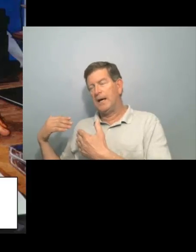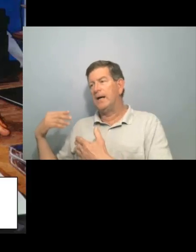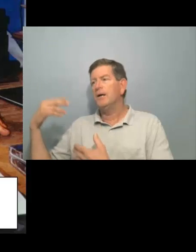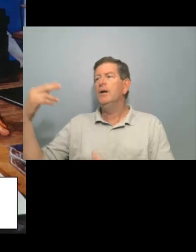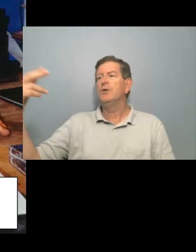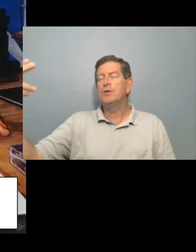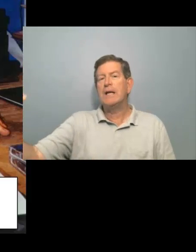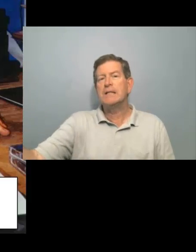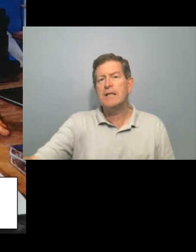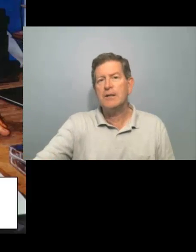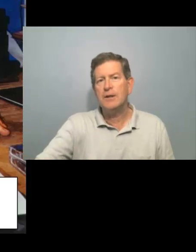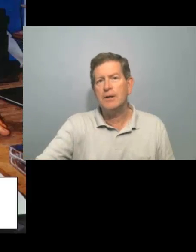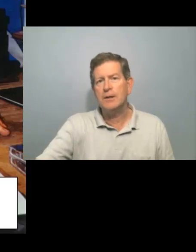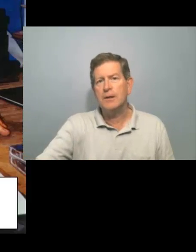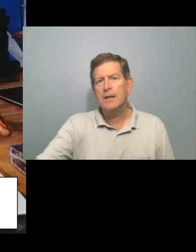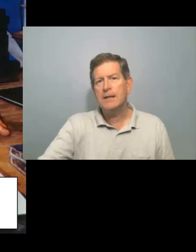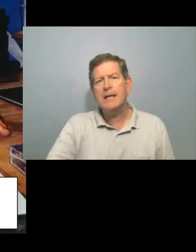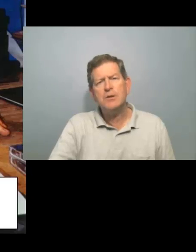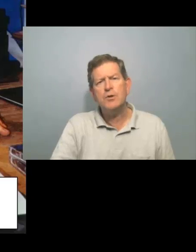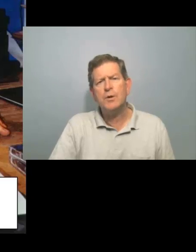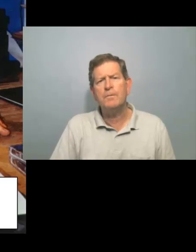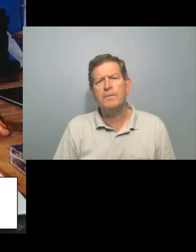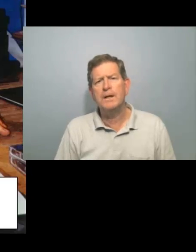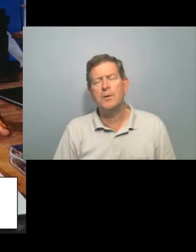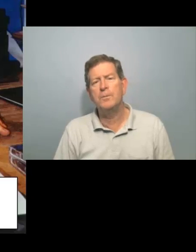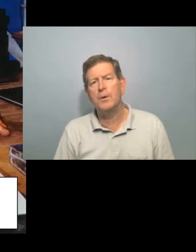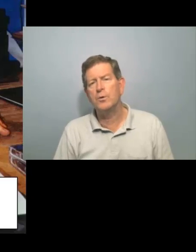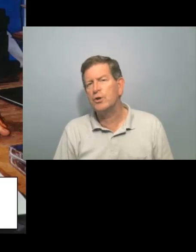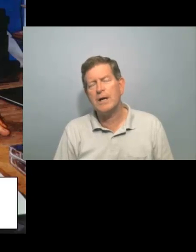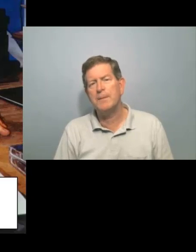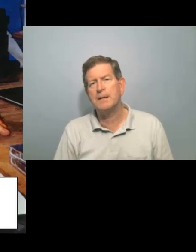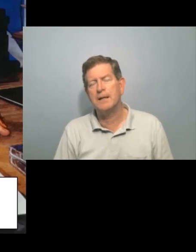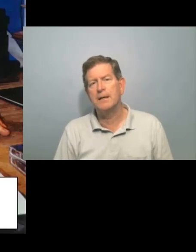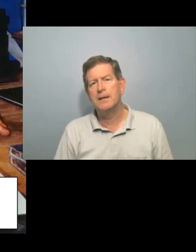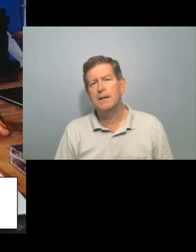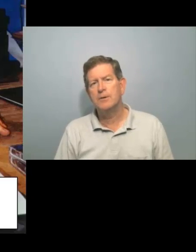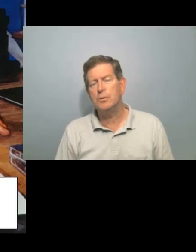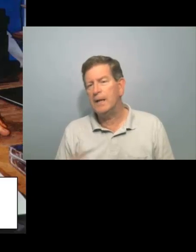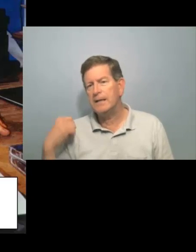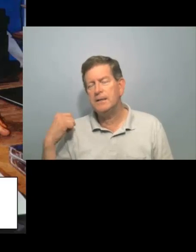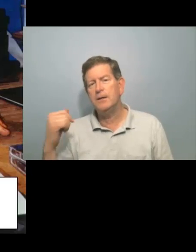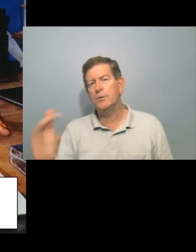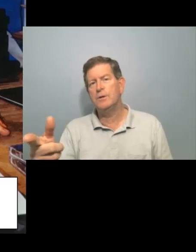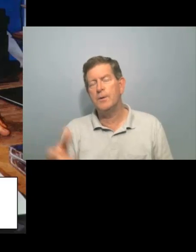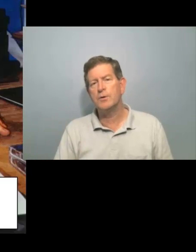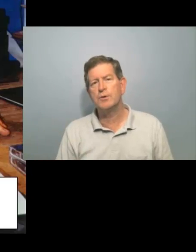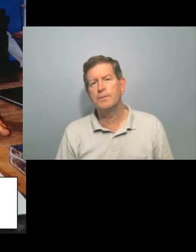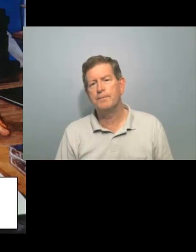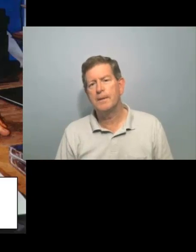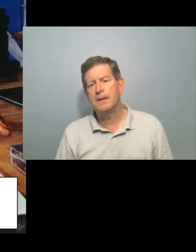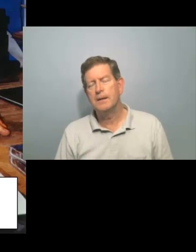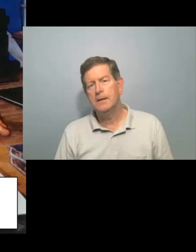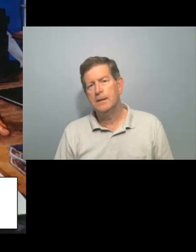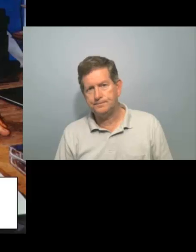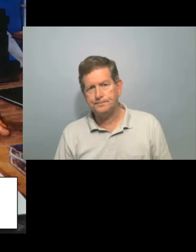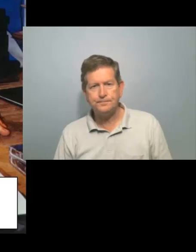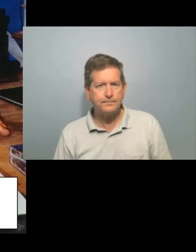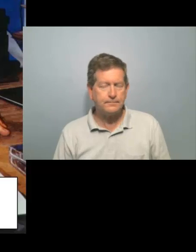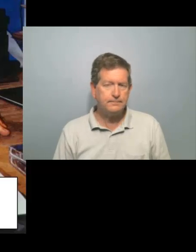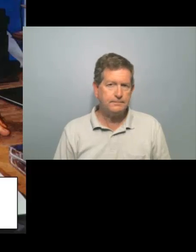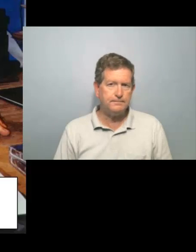moins le quart, jusqu'à 7h, qu'est-ce que John fait dans le bureau chaque matin, du lundi au dimanche?